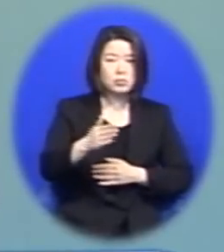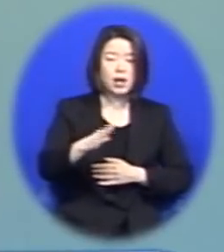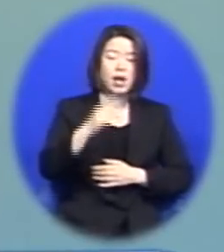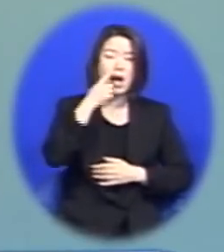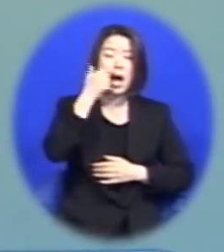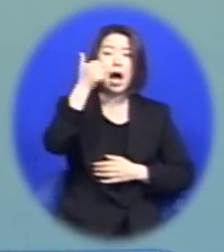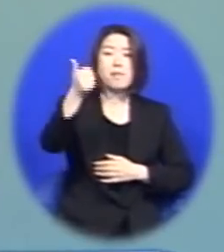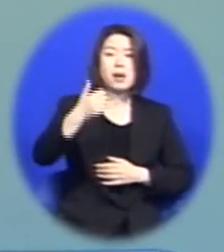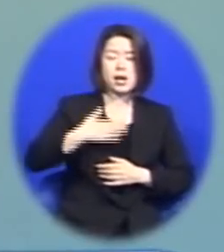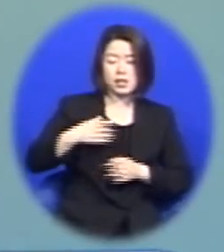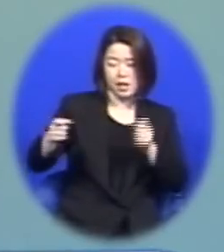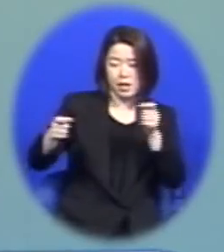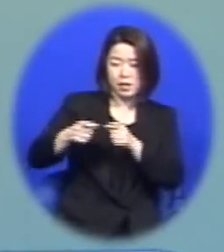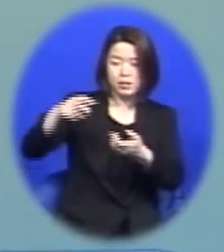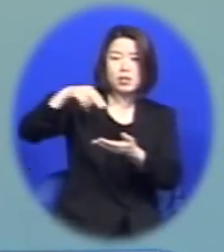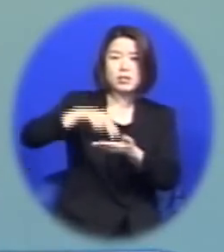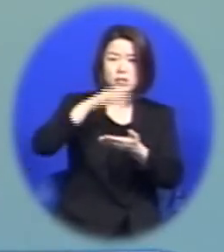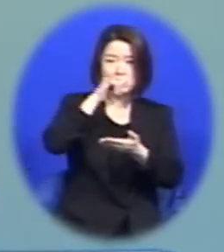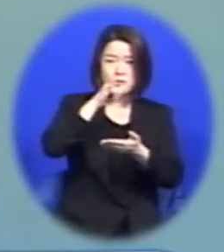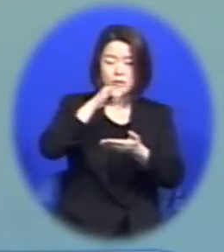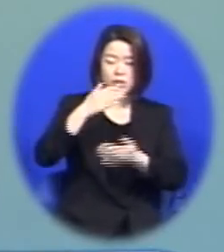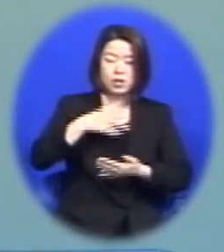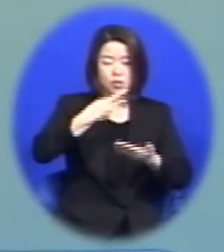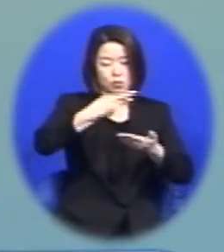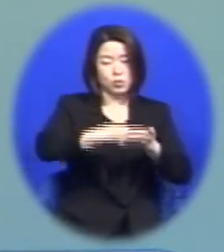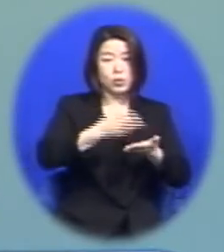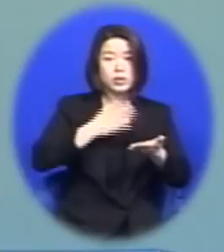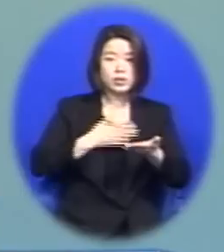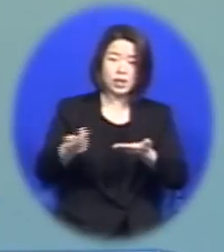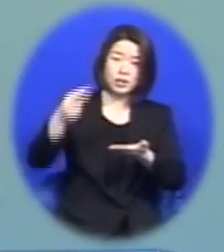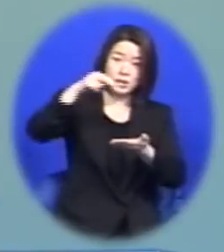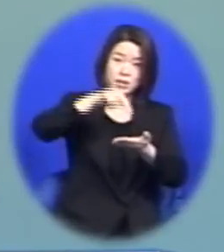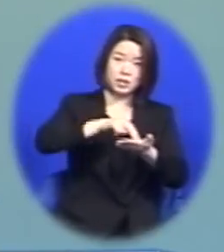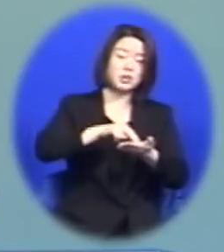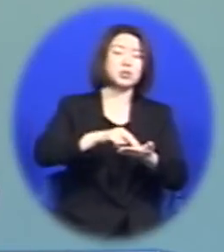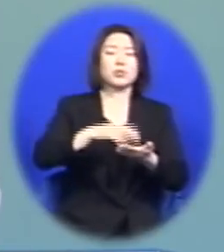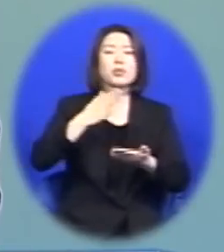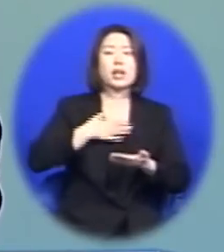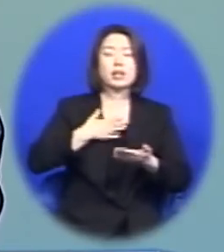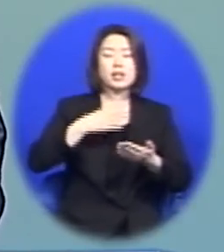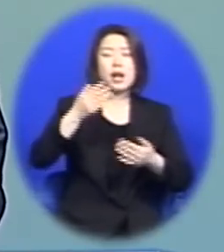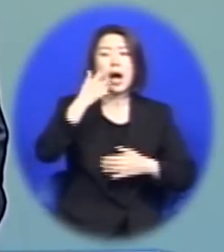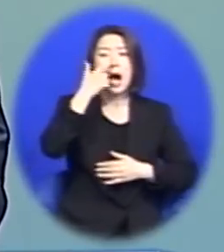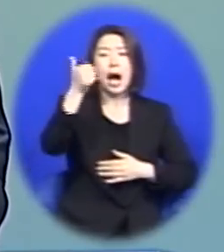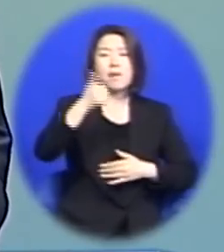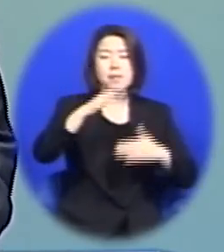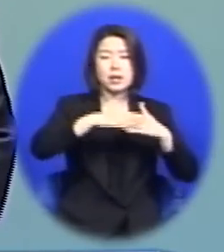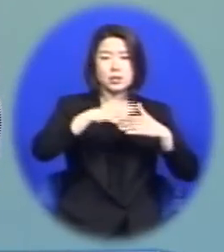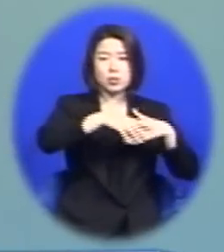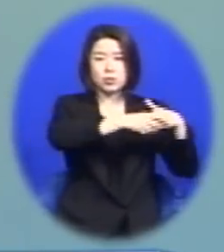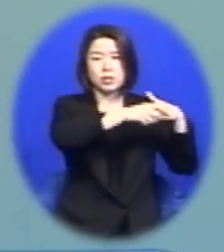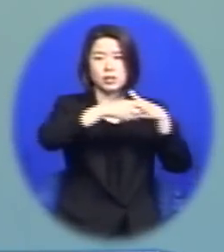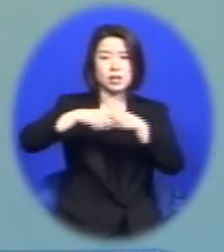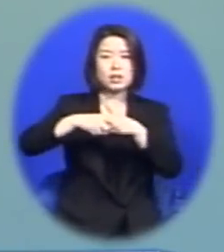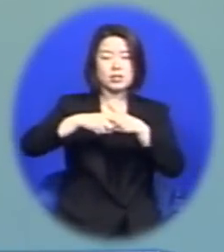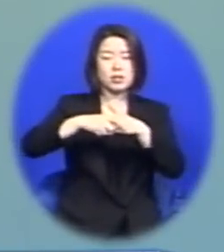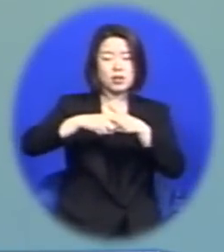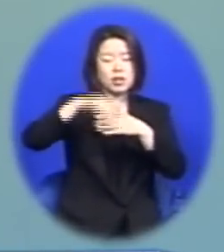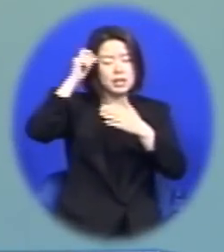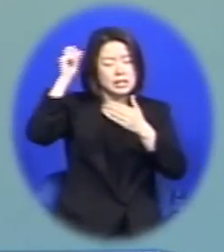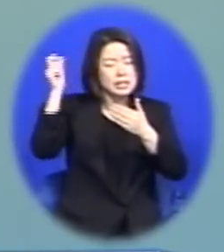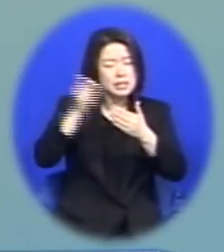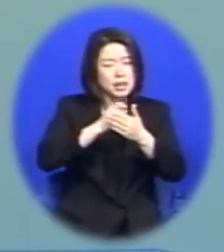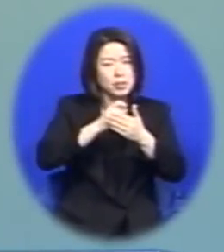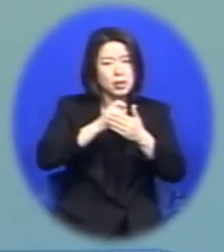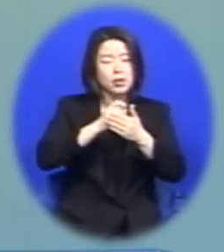서 계셨습니다 누워있는 나를 일으키 시고 그리고 나는 아버지의 손에 이끌려 이슬이 체에 거치기도 전에 친정